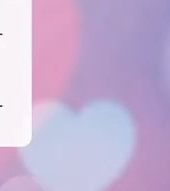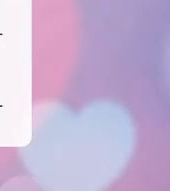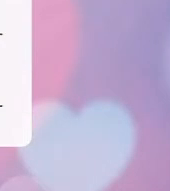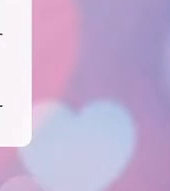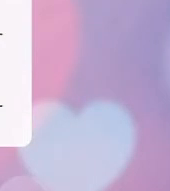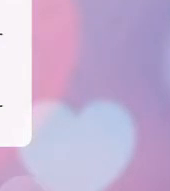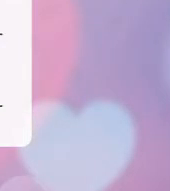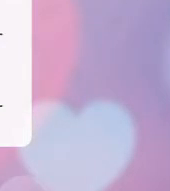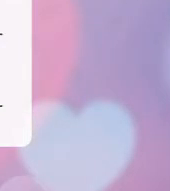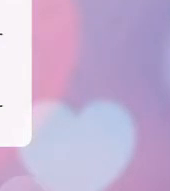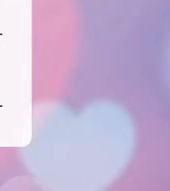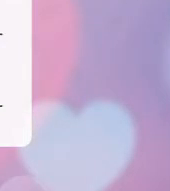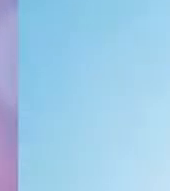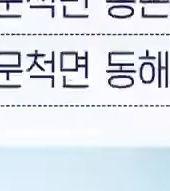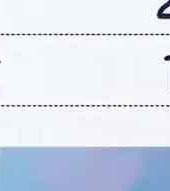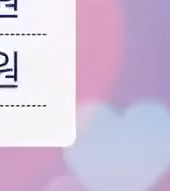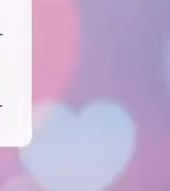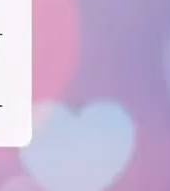으